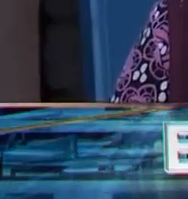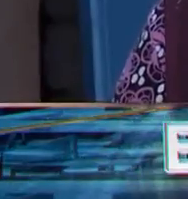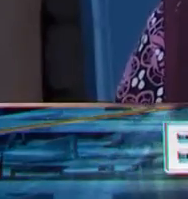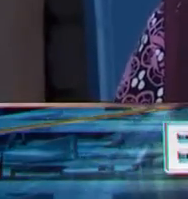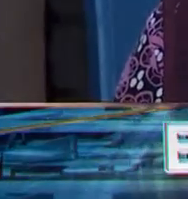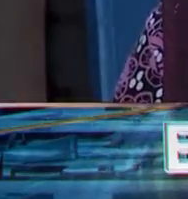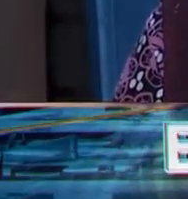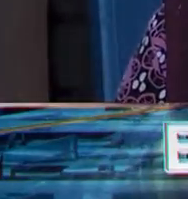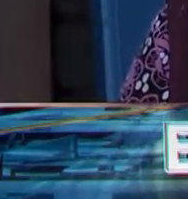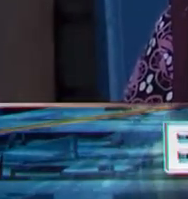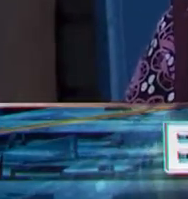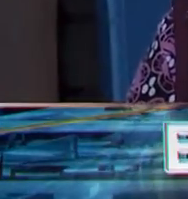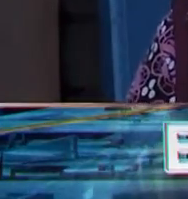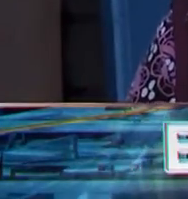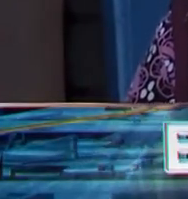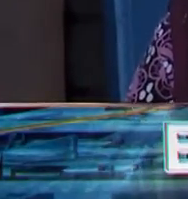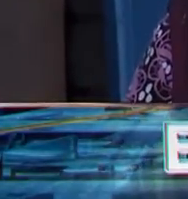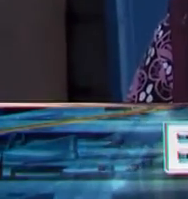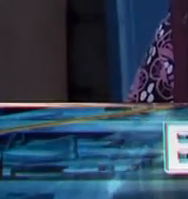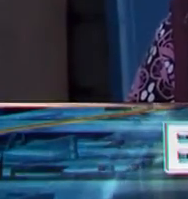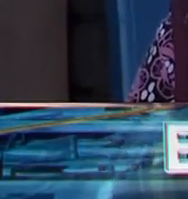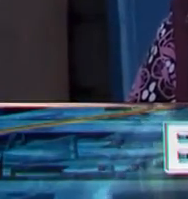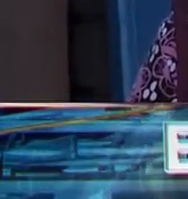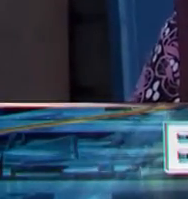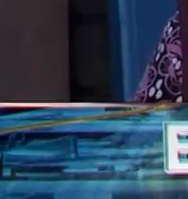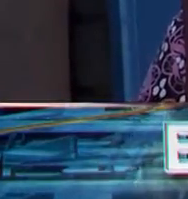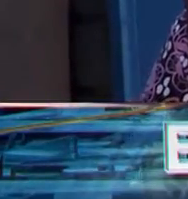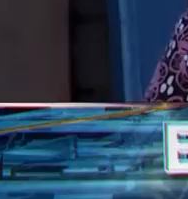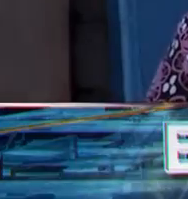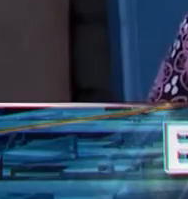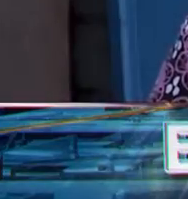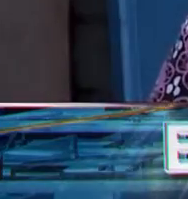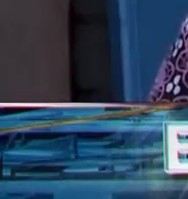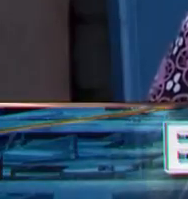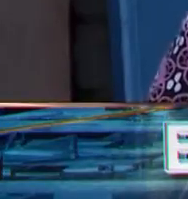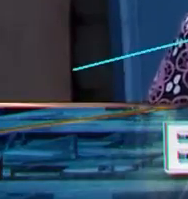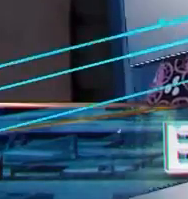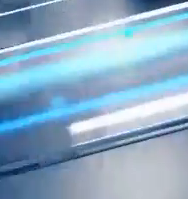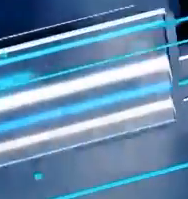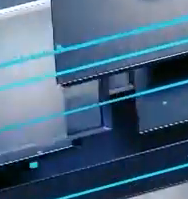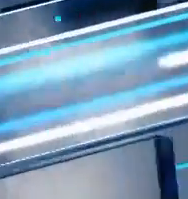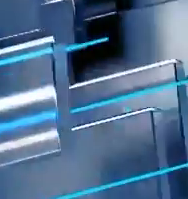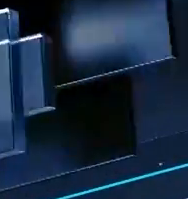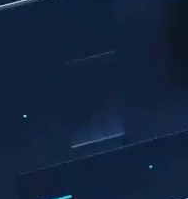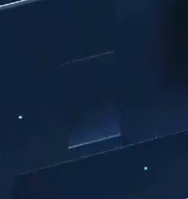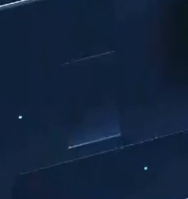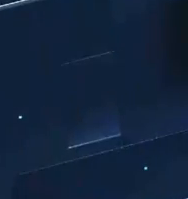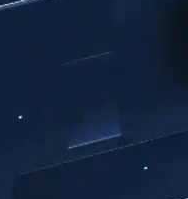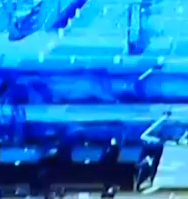Бізге жасап жатқан кәрілерге қамқорлықтарыңа мыңда бір рахмет. Алланың нұр жаусын сендерге.